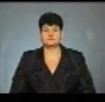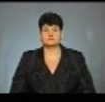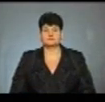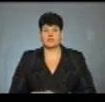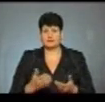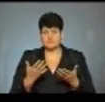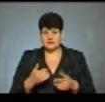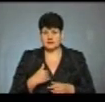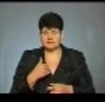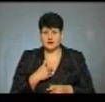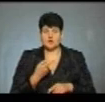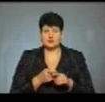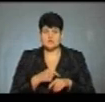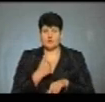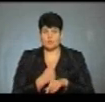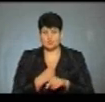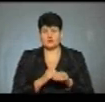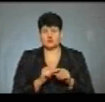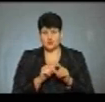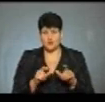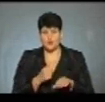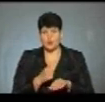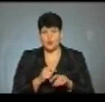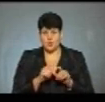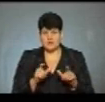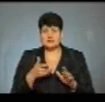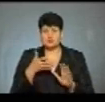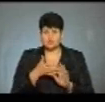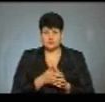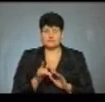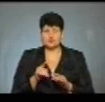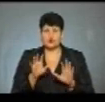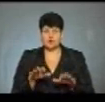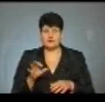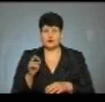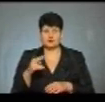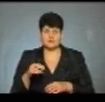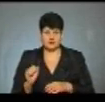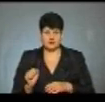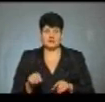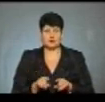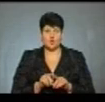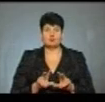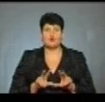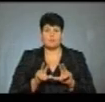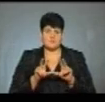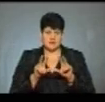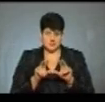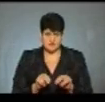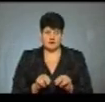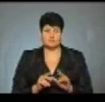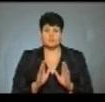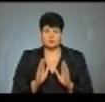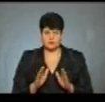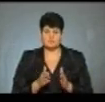Вияснив я, що це опорна школа, і тому я зрозумів, що голова ОДА також пообіцяв, що ми